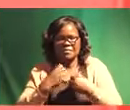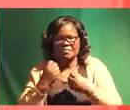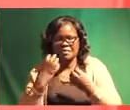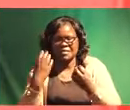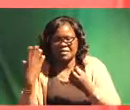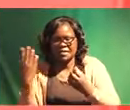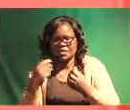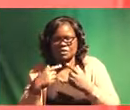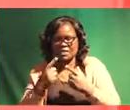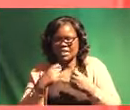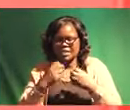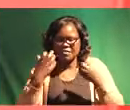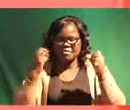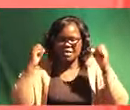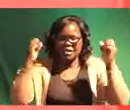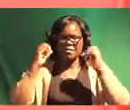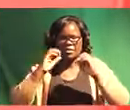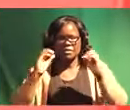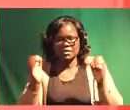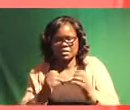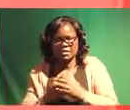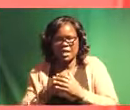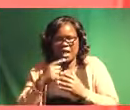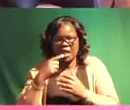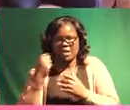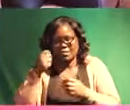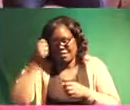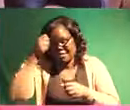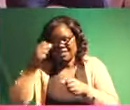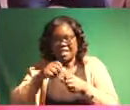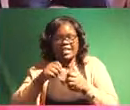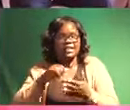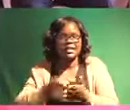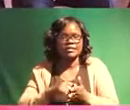kusema kama hakuna maandamano. Waigembe mmeamua hivyo.